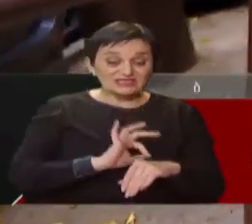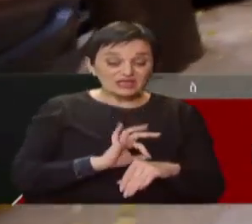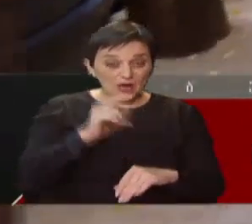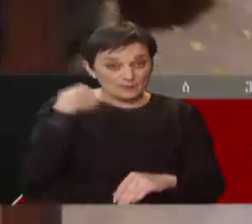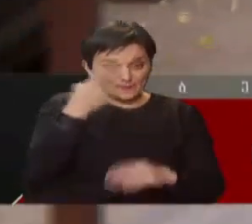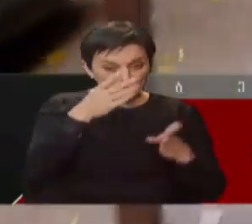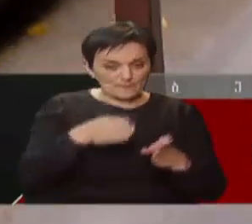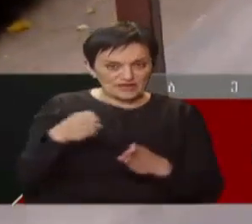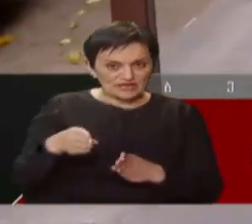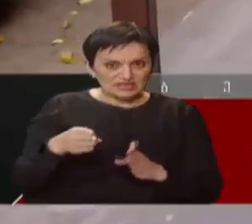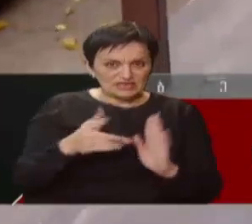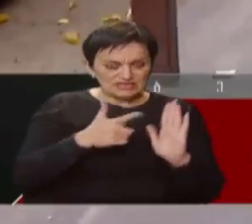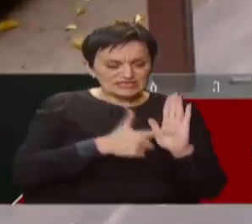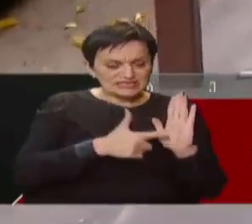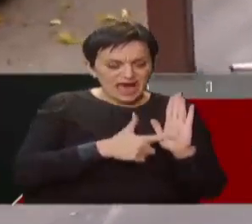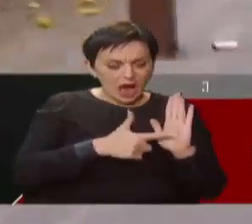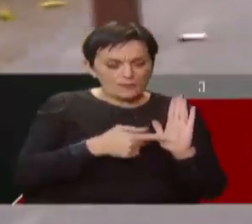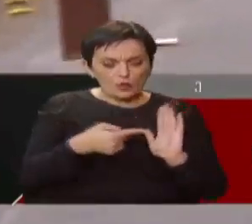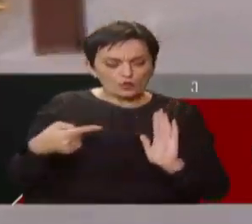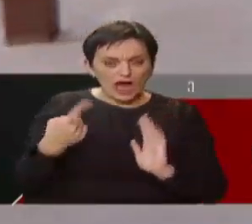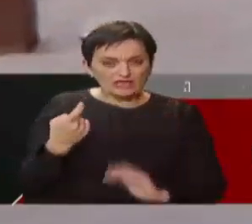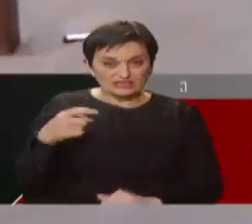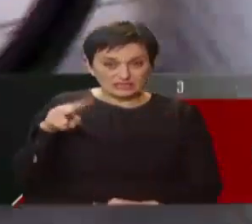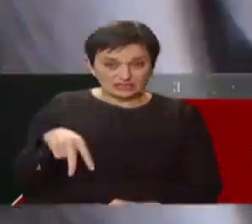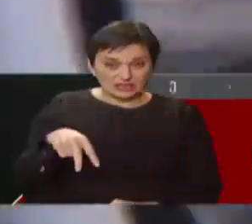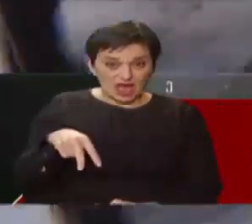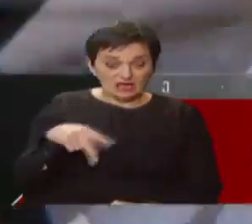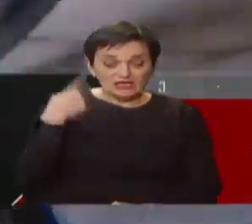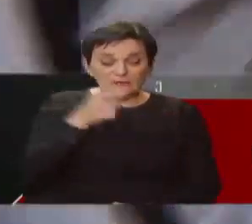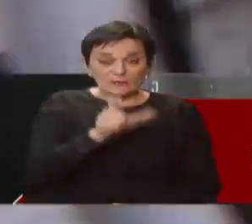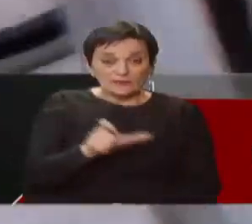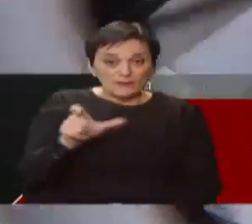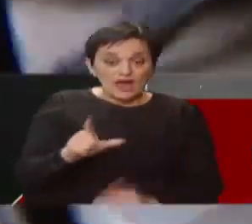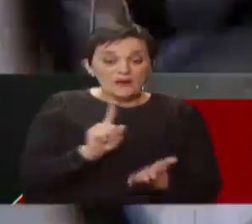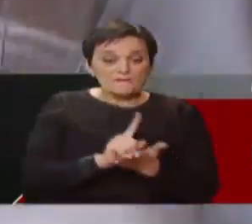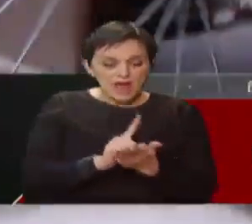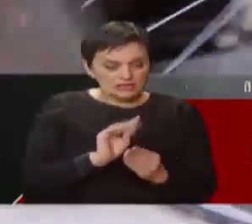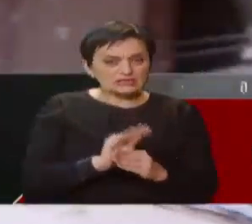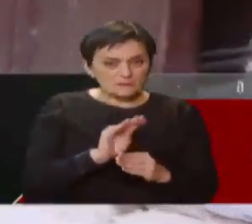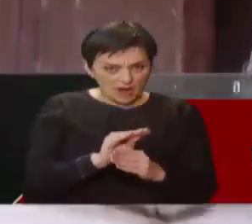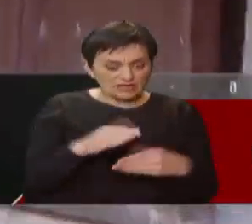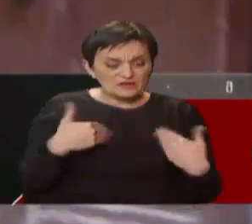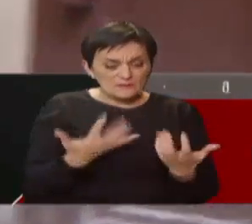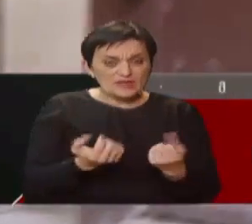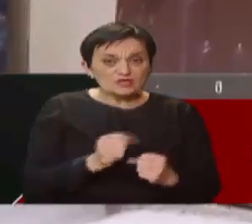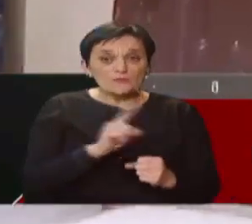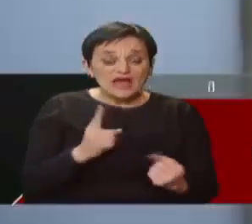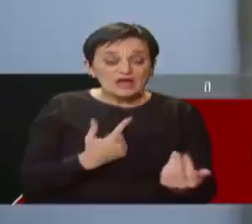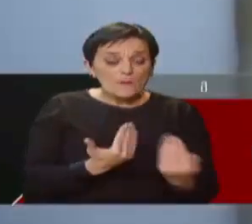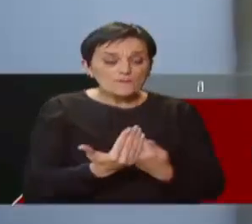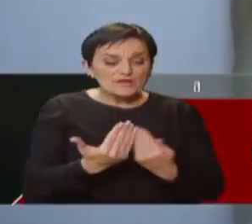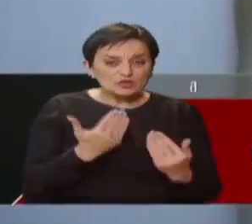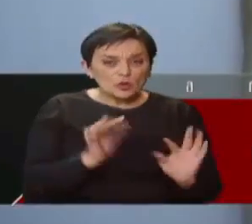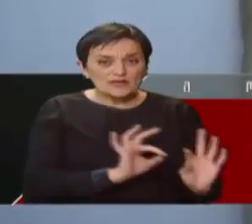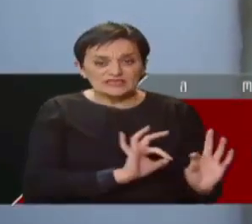მქონე პირებისთვის 70-დან 100 ლარამდე. ბენეფიციარები პენსიის მატებას მიესალმებიან, თუმცა ისინი მიდგომების